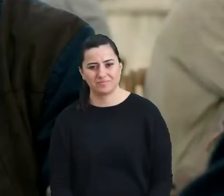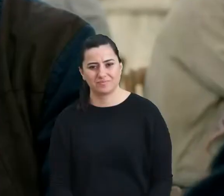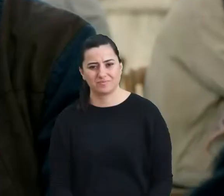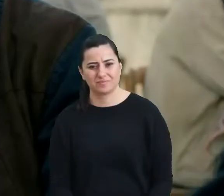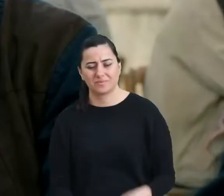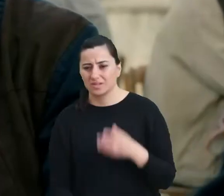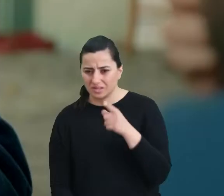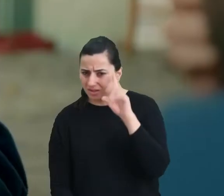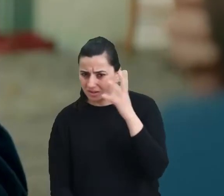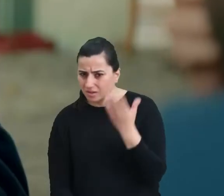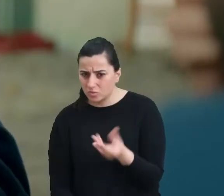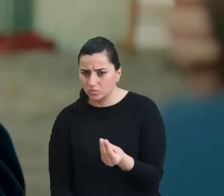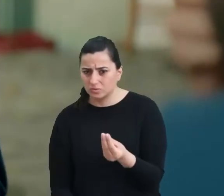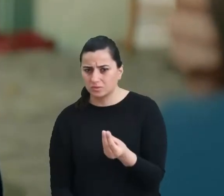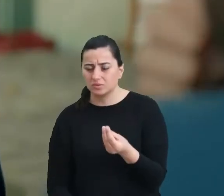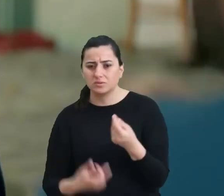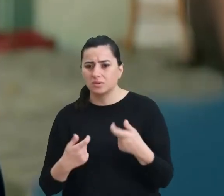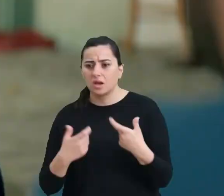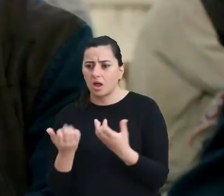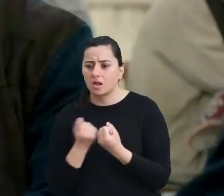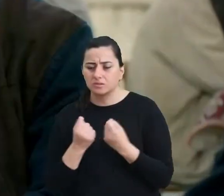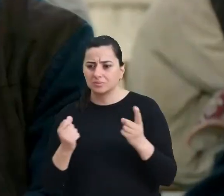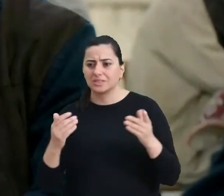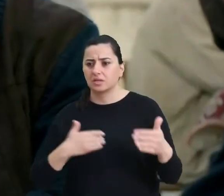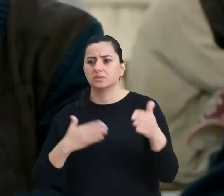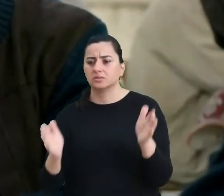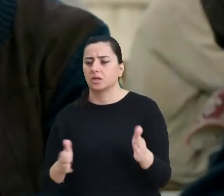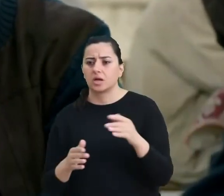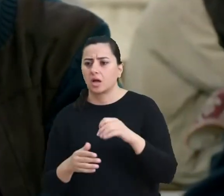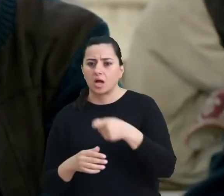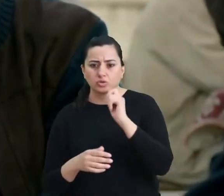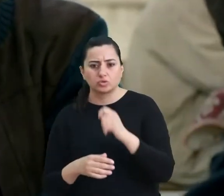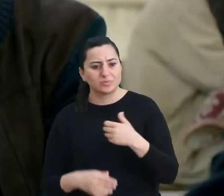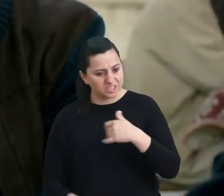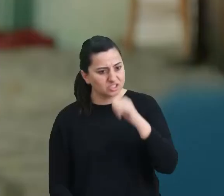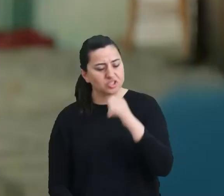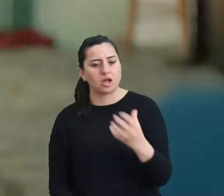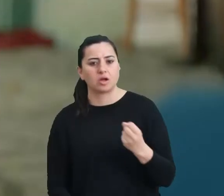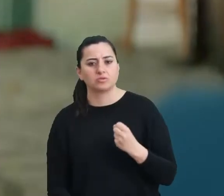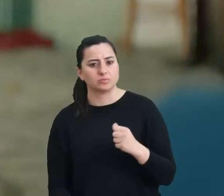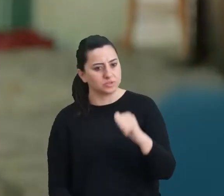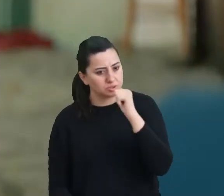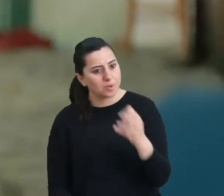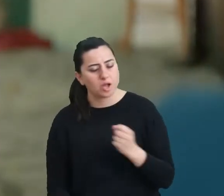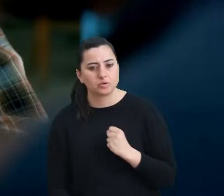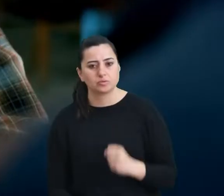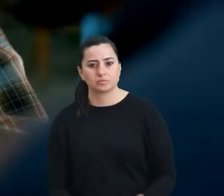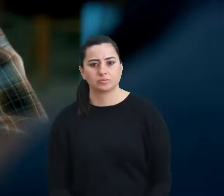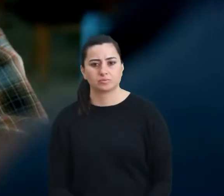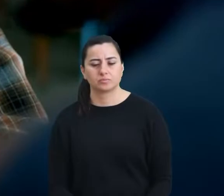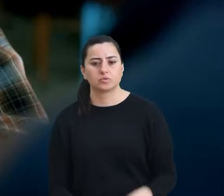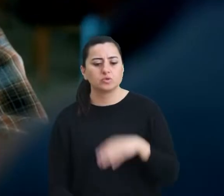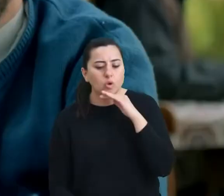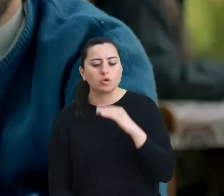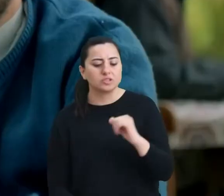Salih sen temelli delilendin gari ha. Nereye alıyorsun sen bir kasa gazozu be? İçmeye alıyorum Sadıç. İçmeye alıyorum.